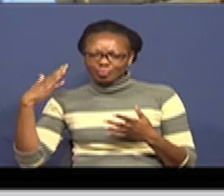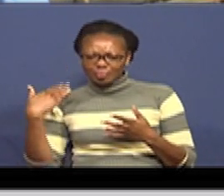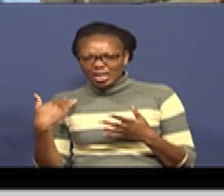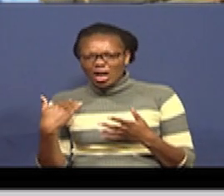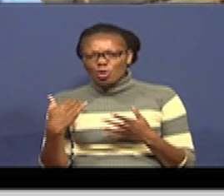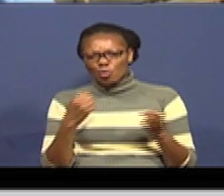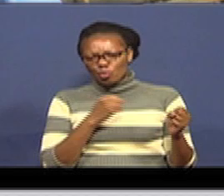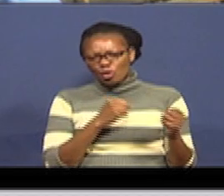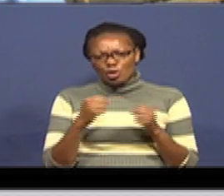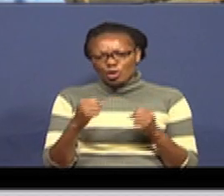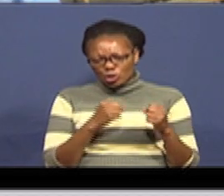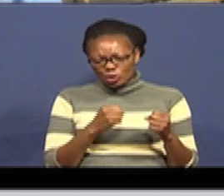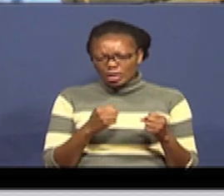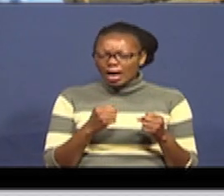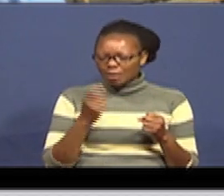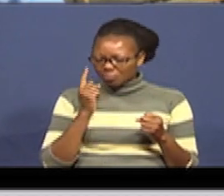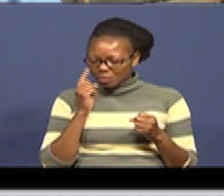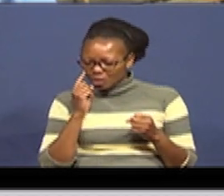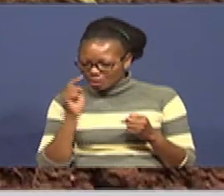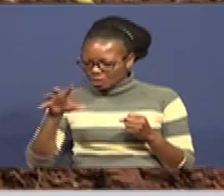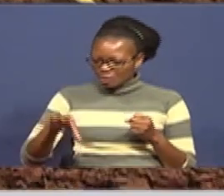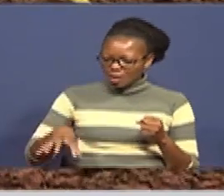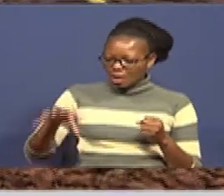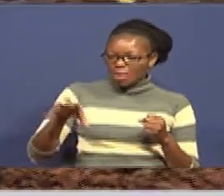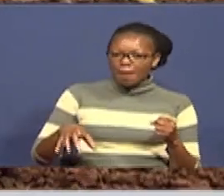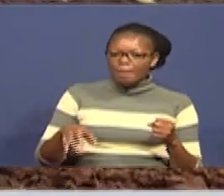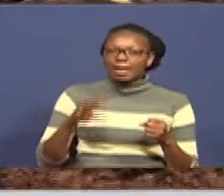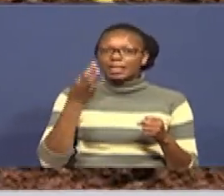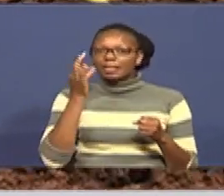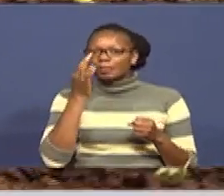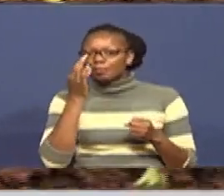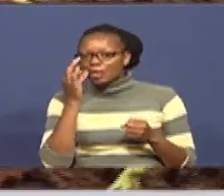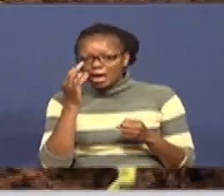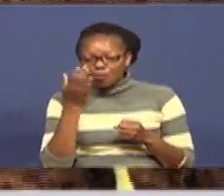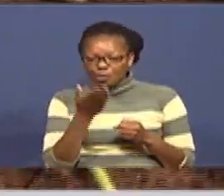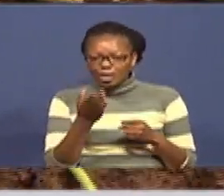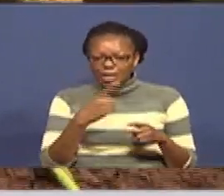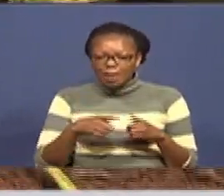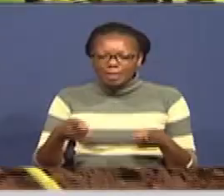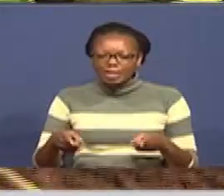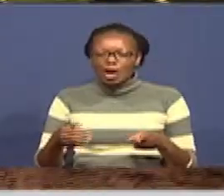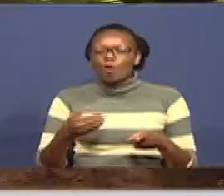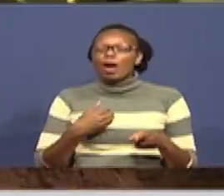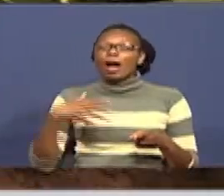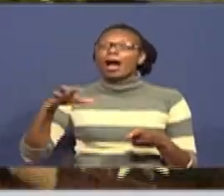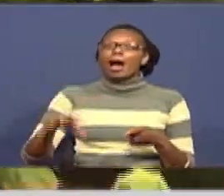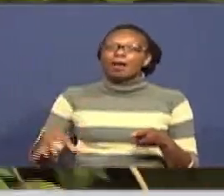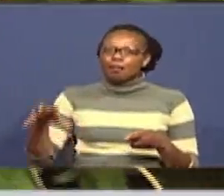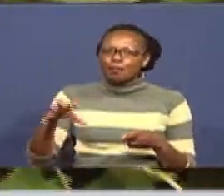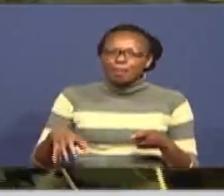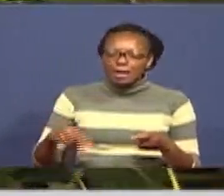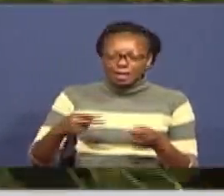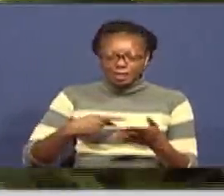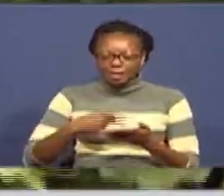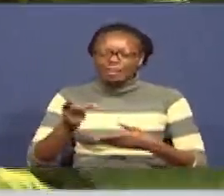kwa madawa, na pia kwa vitu kama hizo freshness. Hapo awali kulikuwa na uhaba wa soko la strawberries,